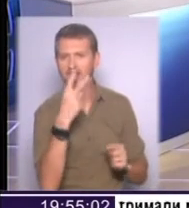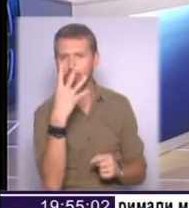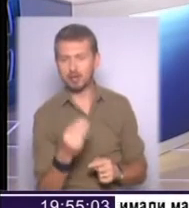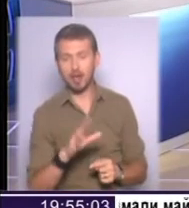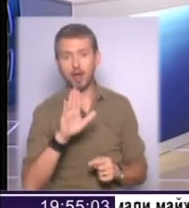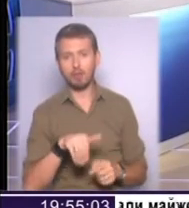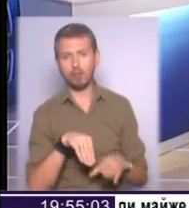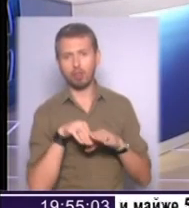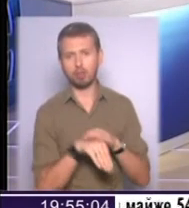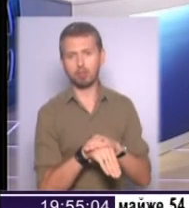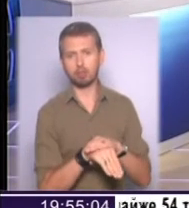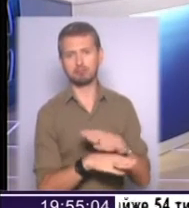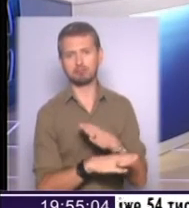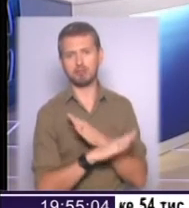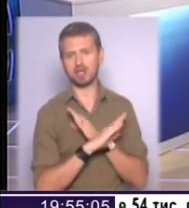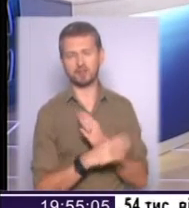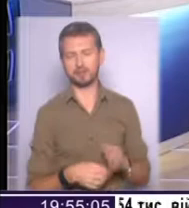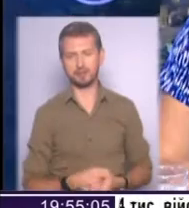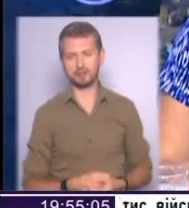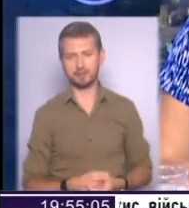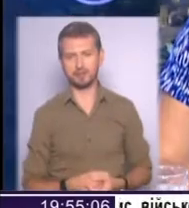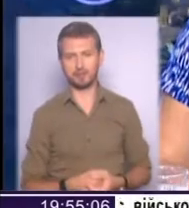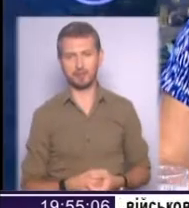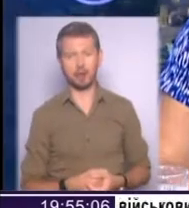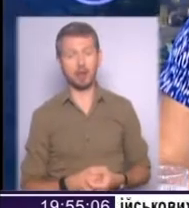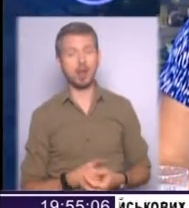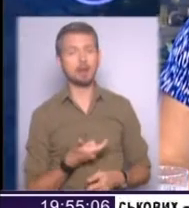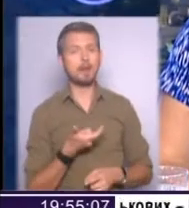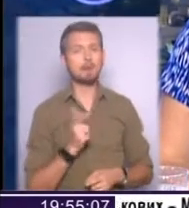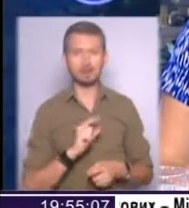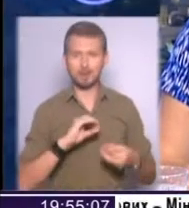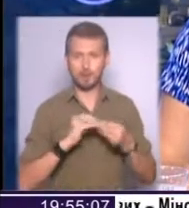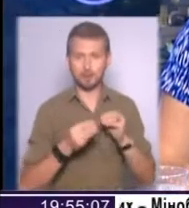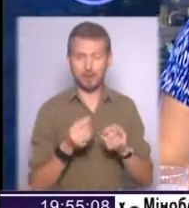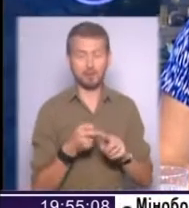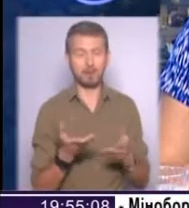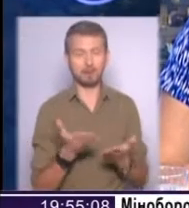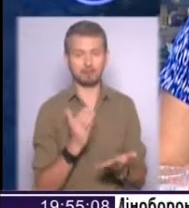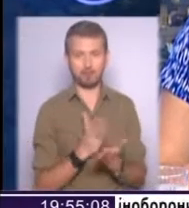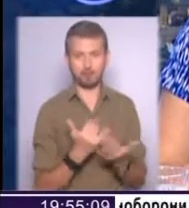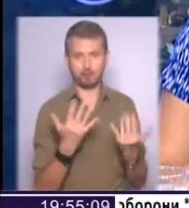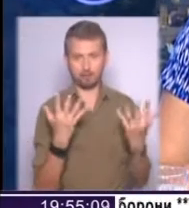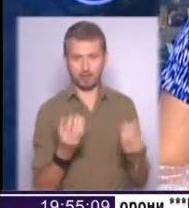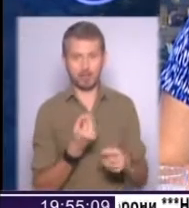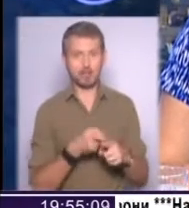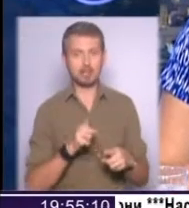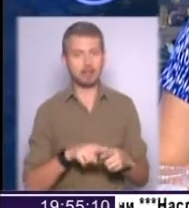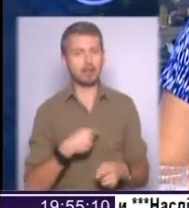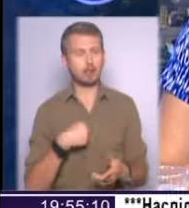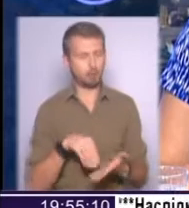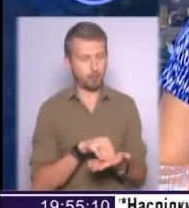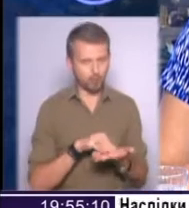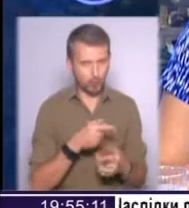лежати мертвим папером. Тому найбільша проблема, яка існує на сьогоднішній день, це я повторюю